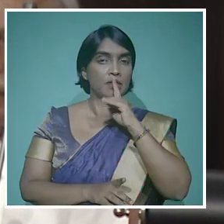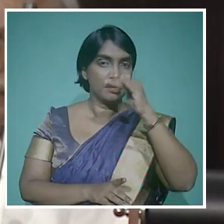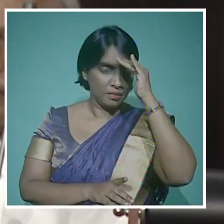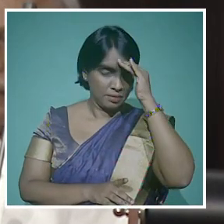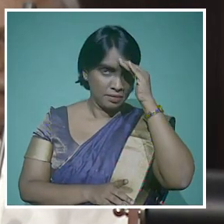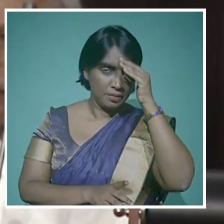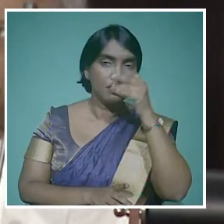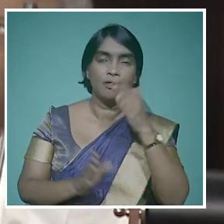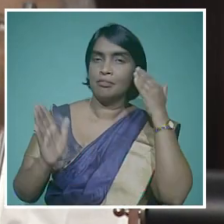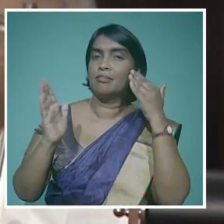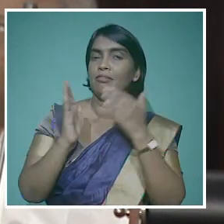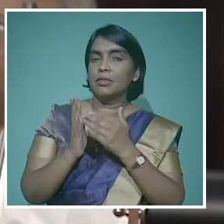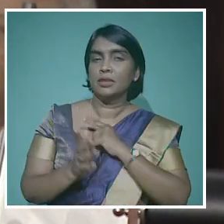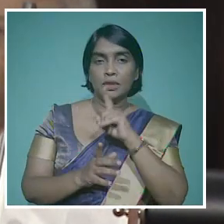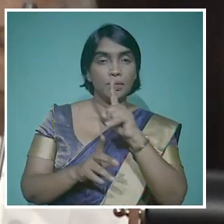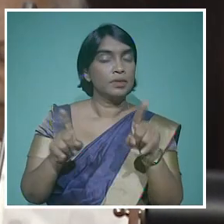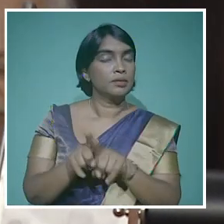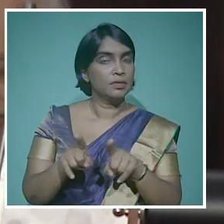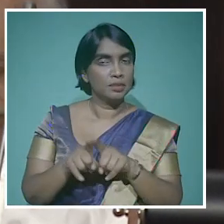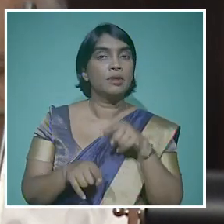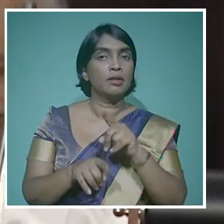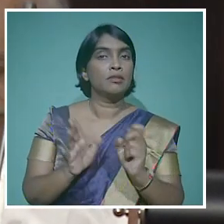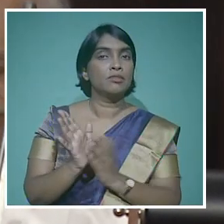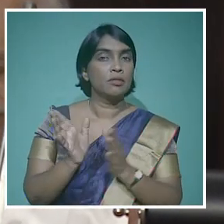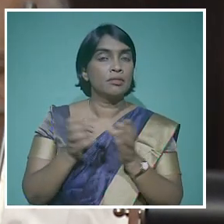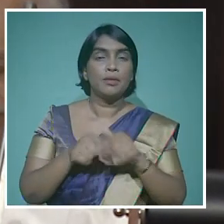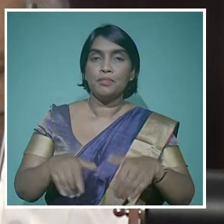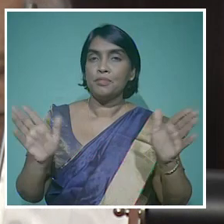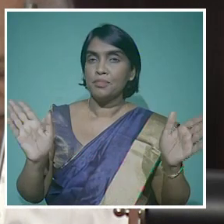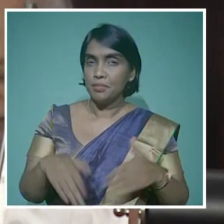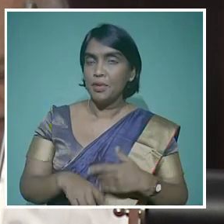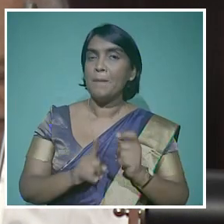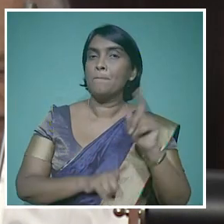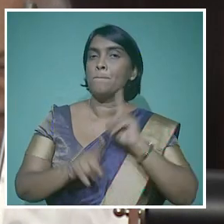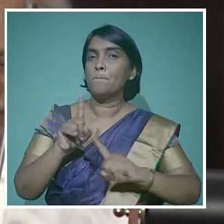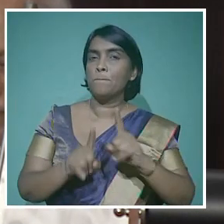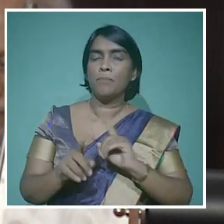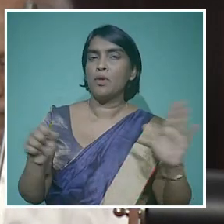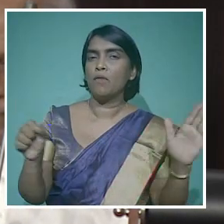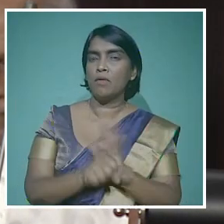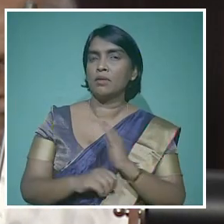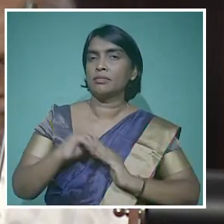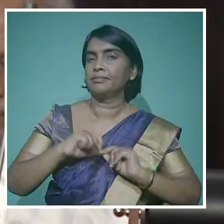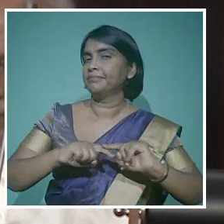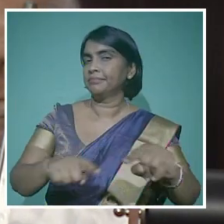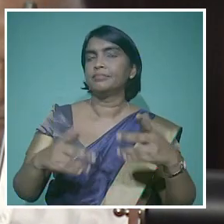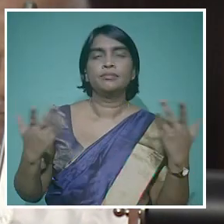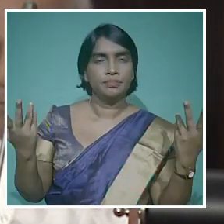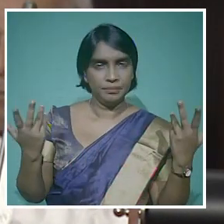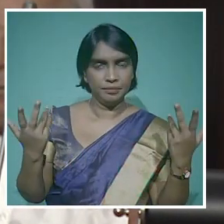කථානායකතුමාගේ අවධානය යොමු කළ පරිදි මේ කාරක සභාව තවමත් මේ පාර්ලිමේන්තුවේ සම්පූර්ණයෙන් ක්‍රියා වෙලා නැහැ.